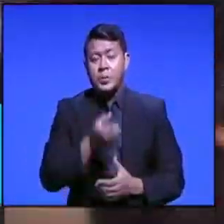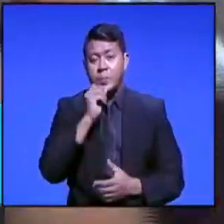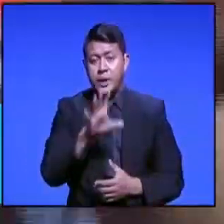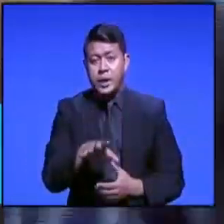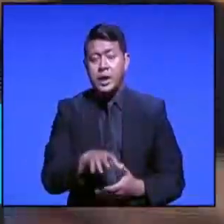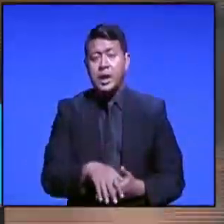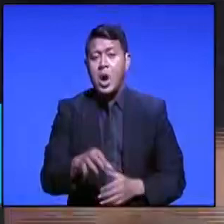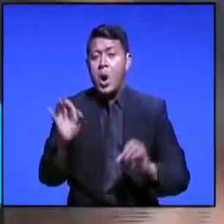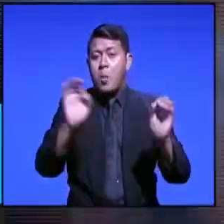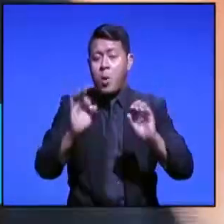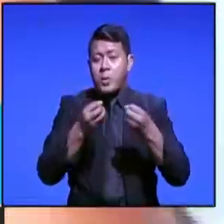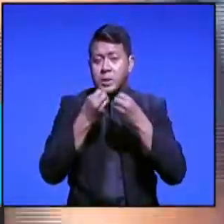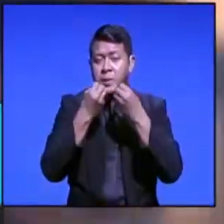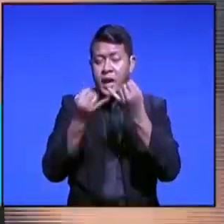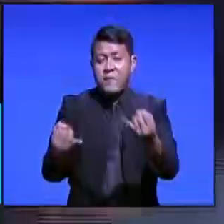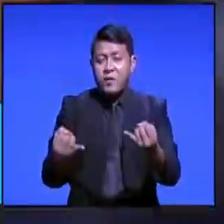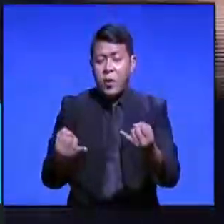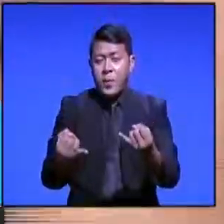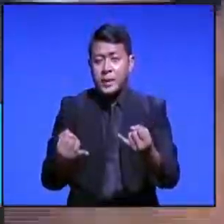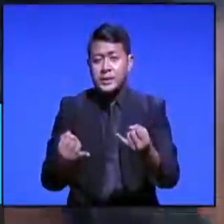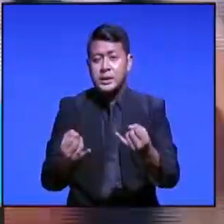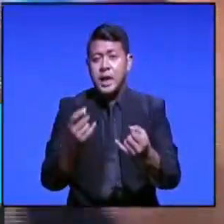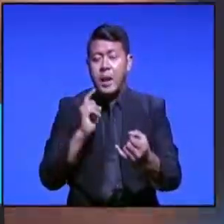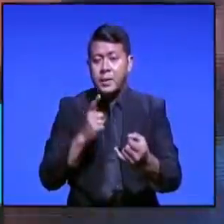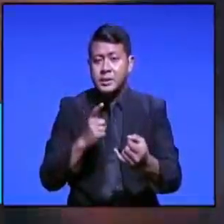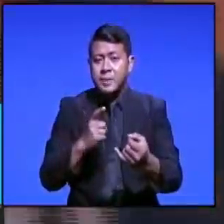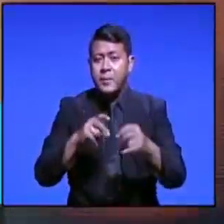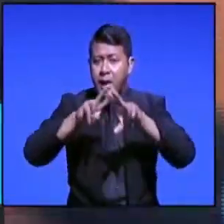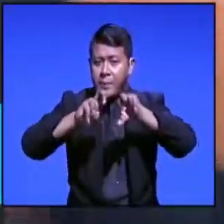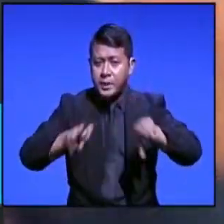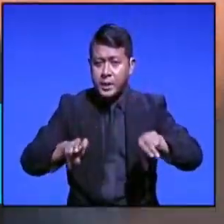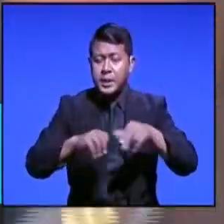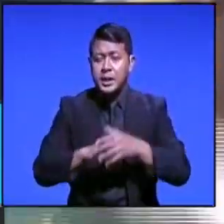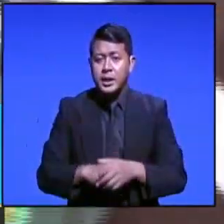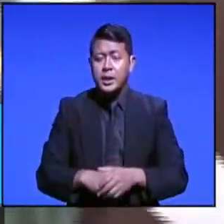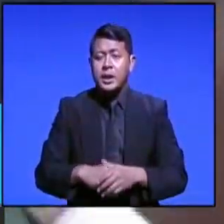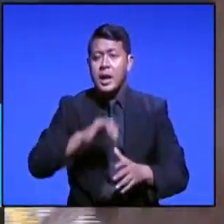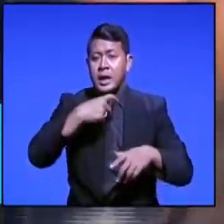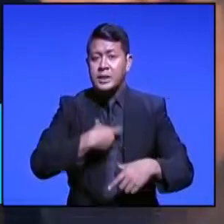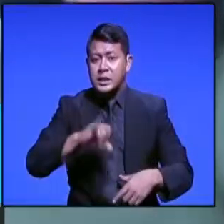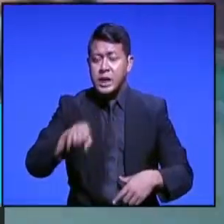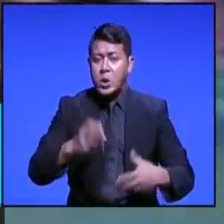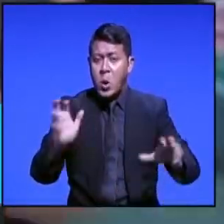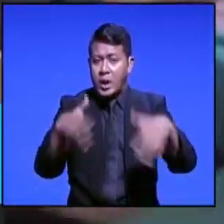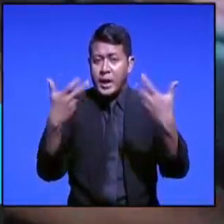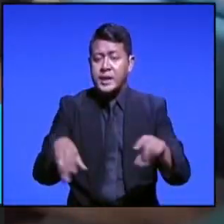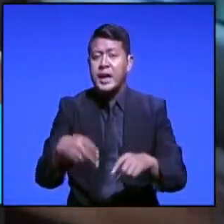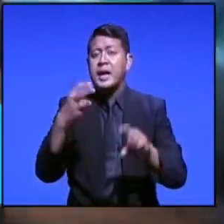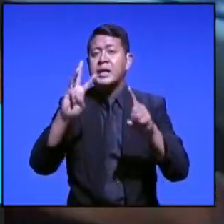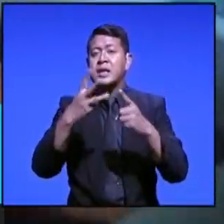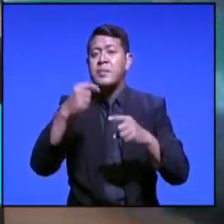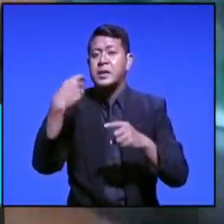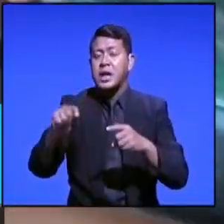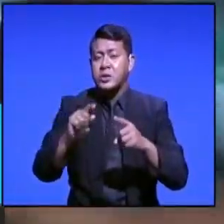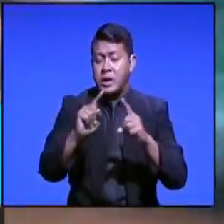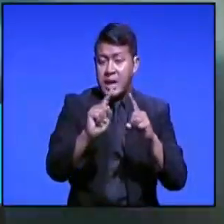menyatakan belum bisa memberikan informasi detail karena masih dalam penyidikan. Kejagung juga sudah menggeledah 13 kantor.